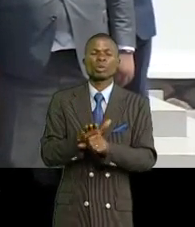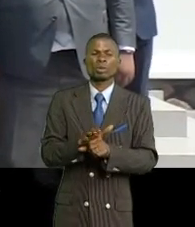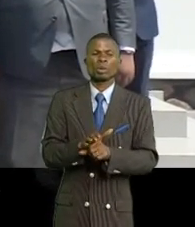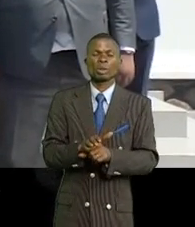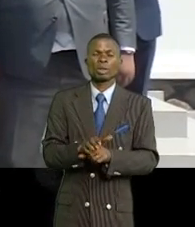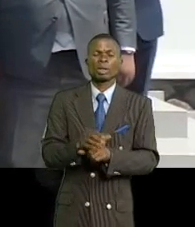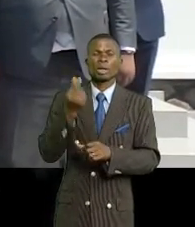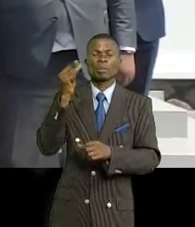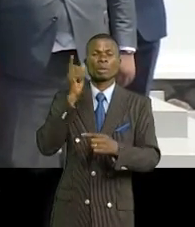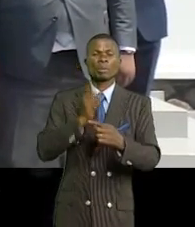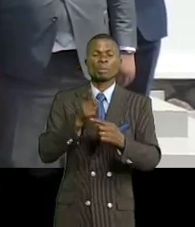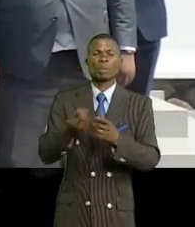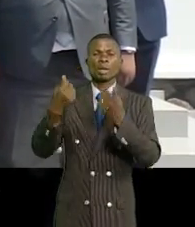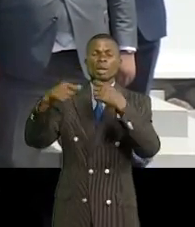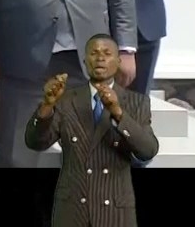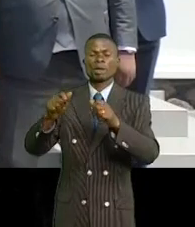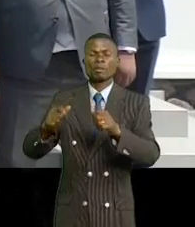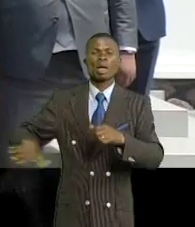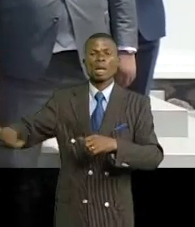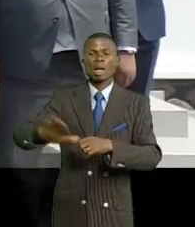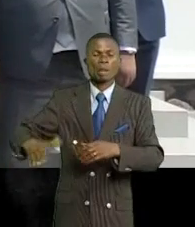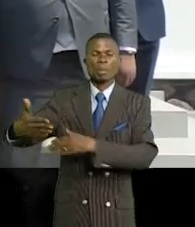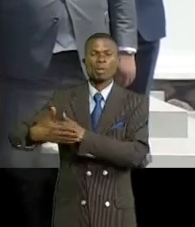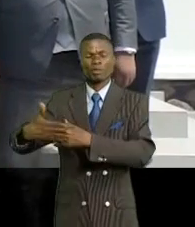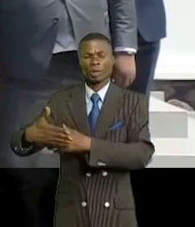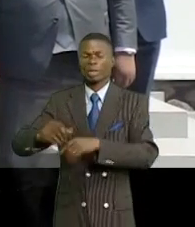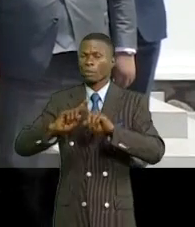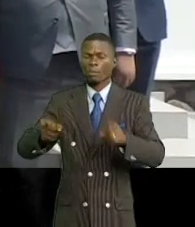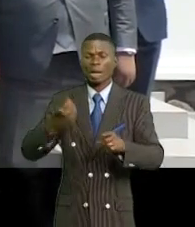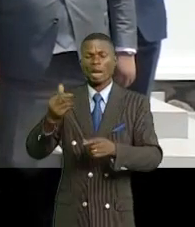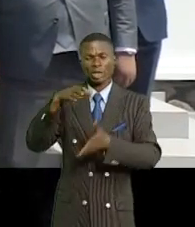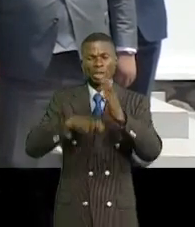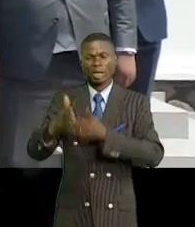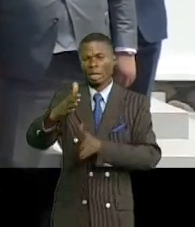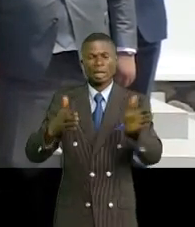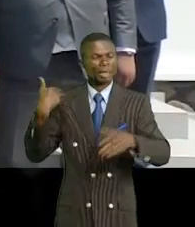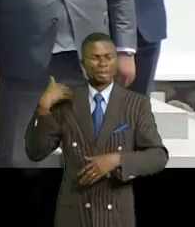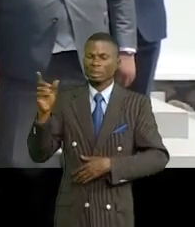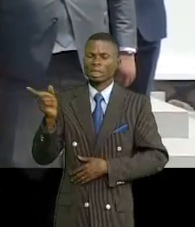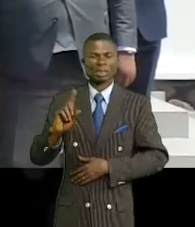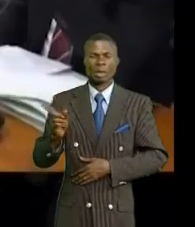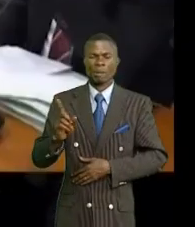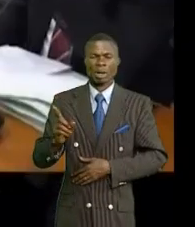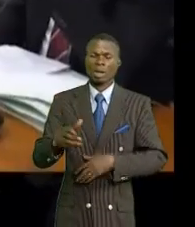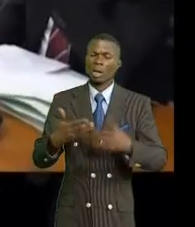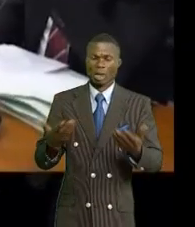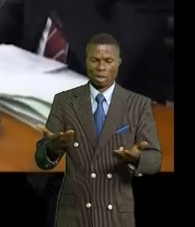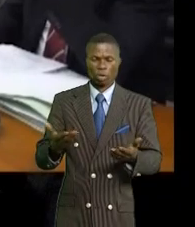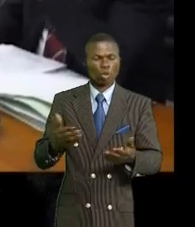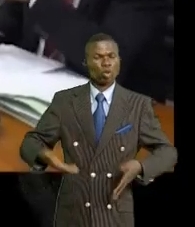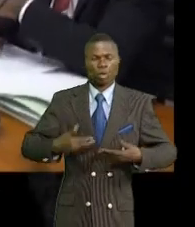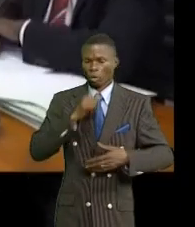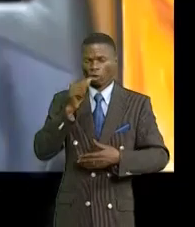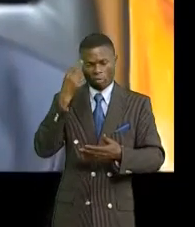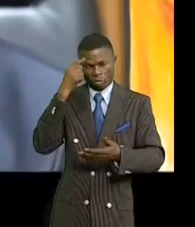de métaux qui sont vendus, notamment dans les pays voisins, qui ne sont pas retracés au niveau des recettes de notre pays.